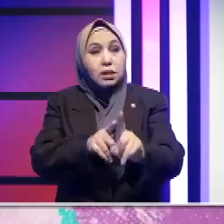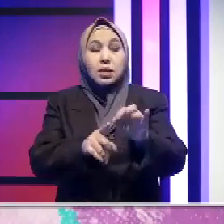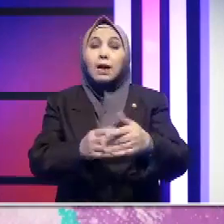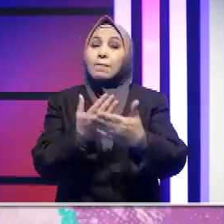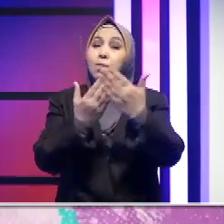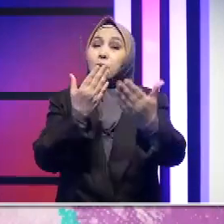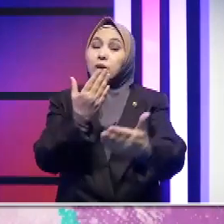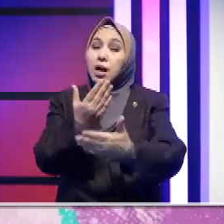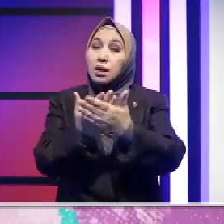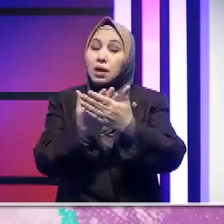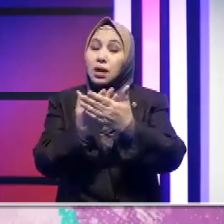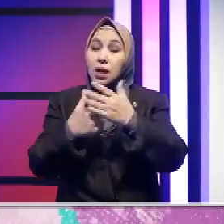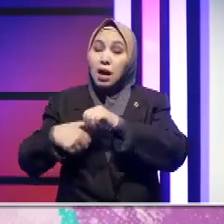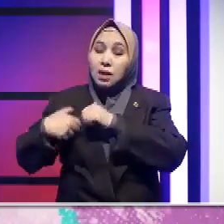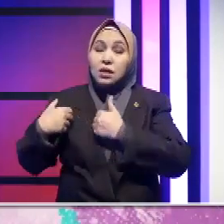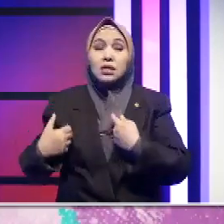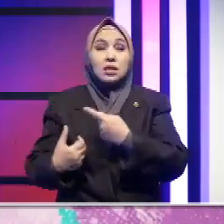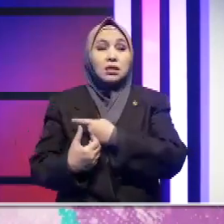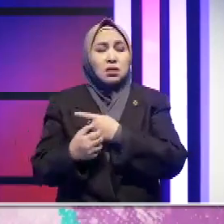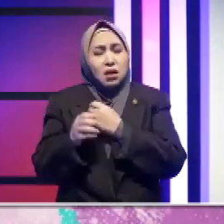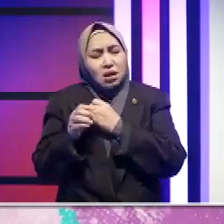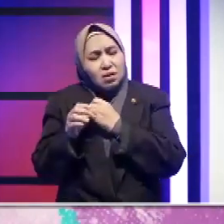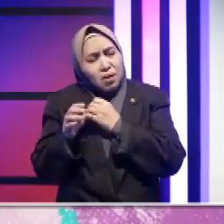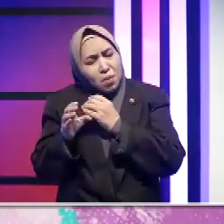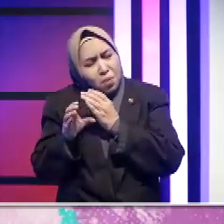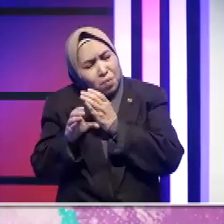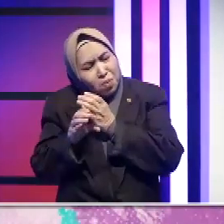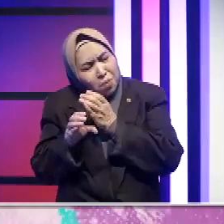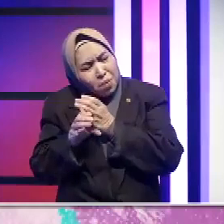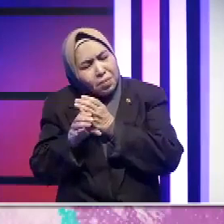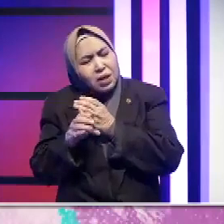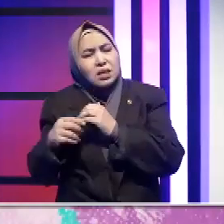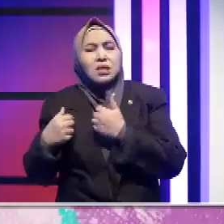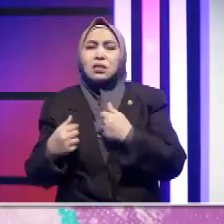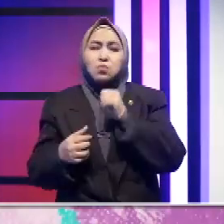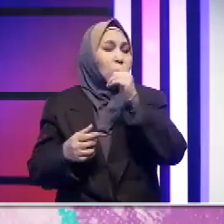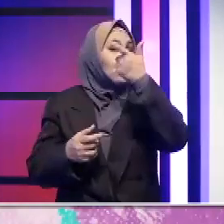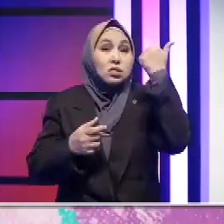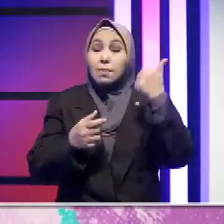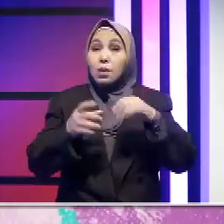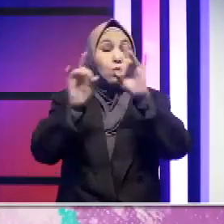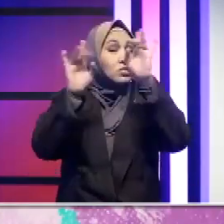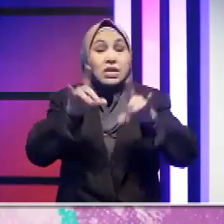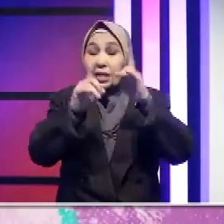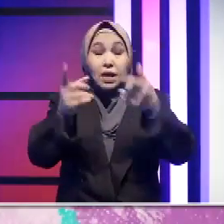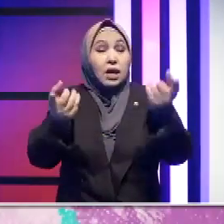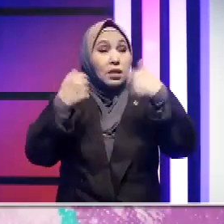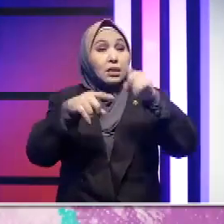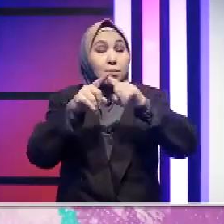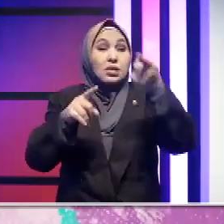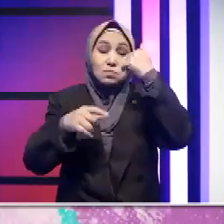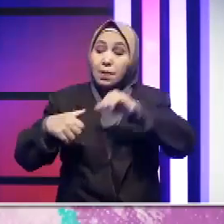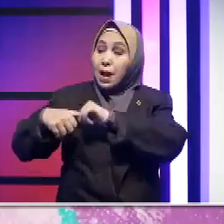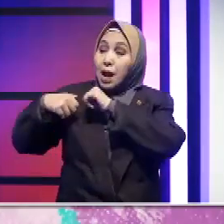memudahkan hati kita yang sempit sebenarnya dalam hidup kita ini bukannya Kernel berbagai ujian yang melanda tetapi karena